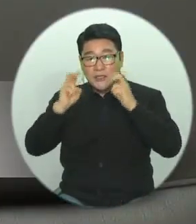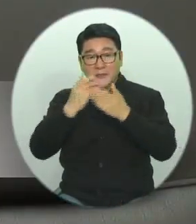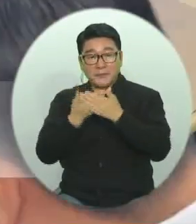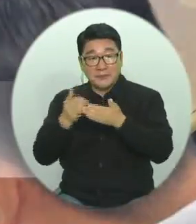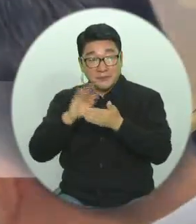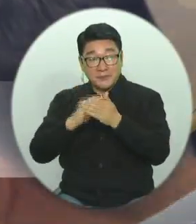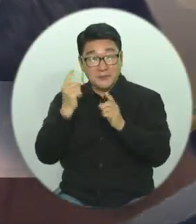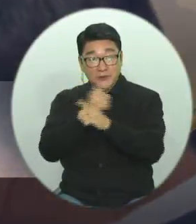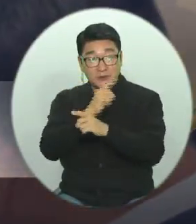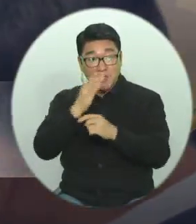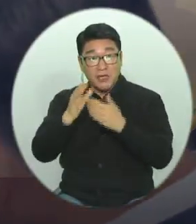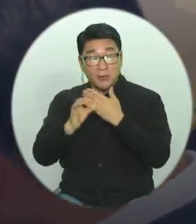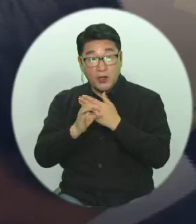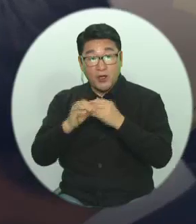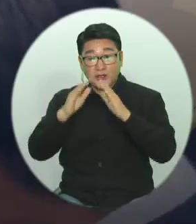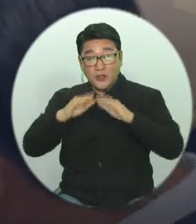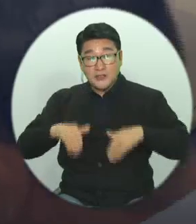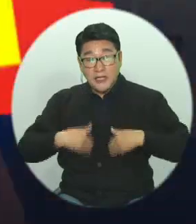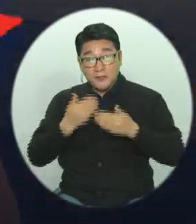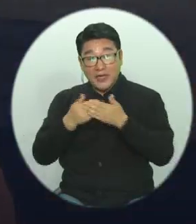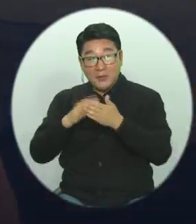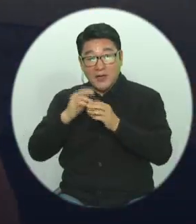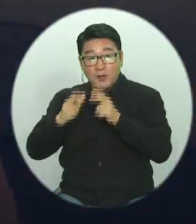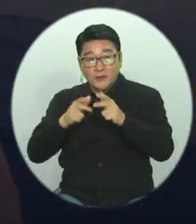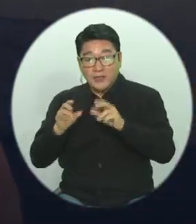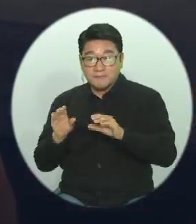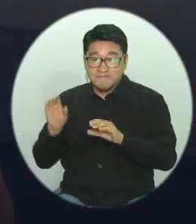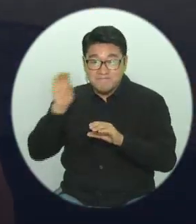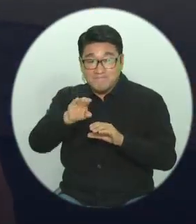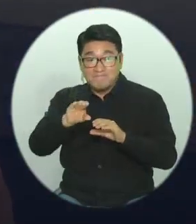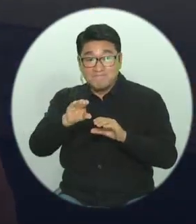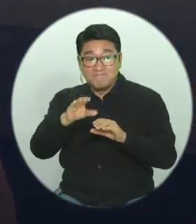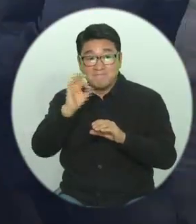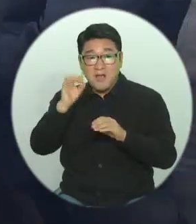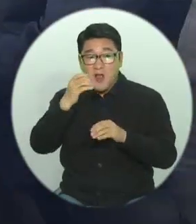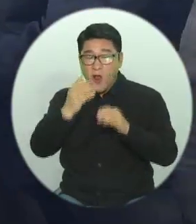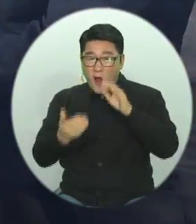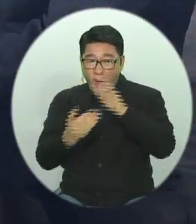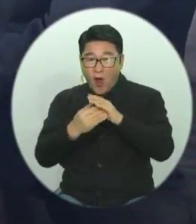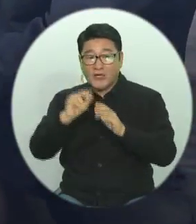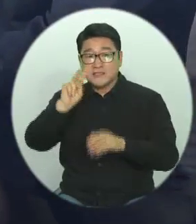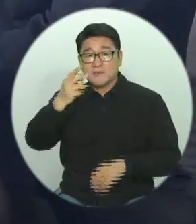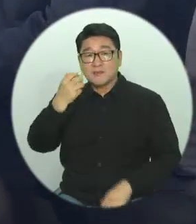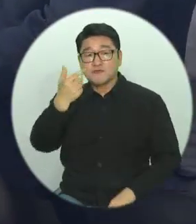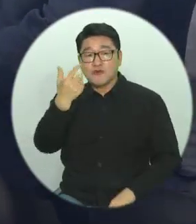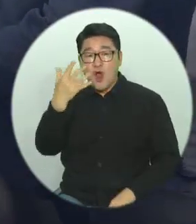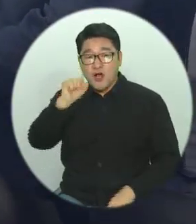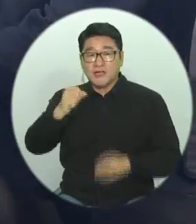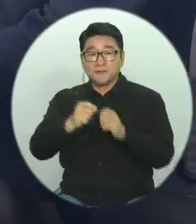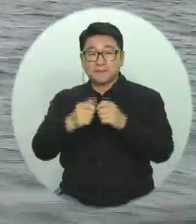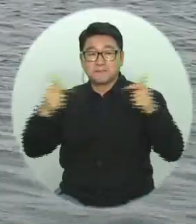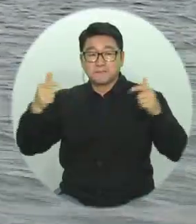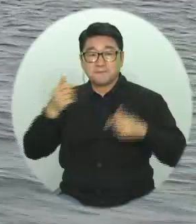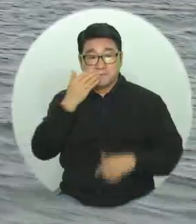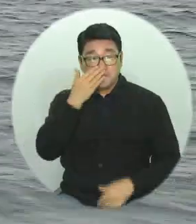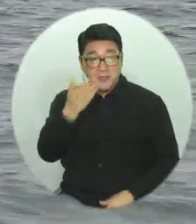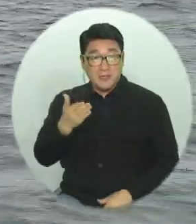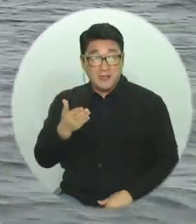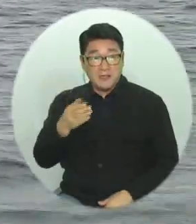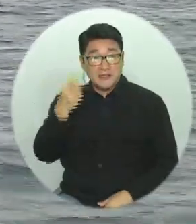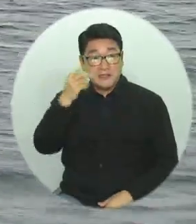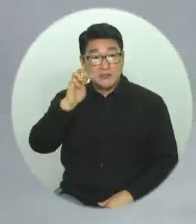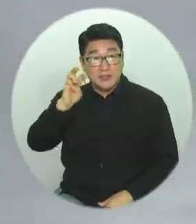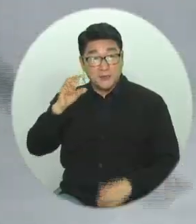개정되면 전남 개발공사의 해상 폭력 사업 출자 가액이 최대 786억 원까지 늘게 됩니다